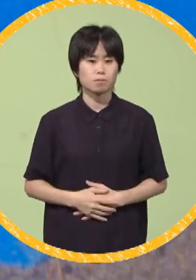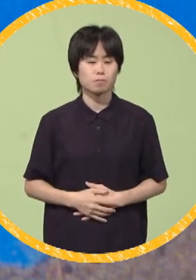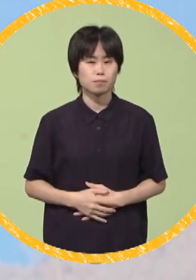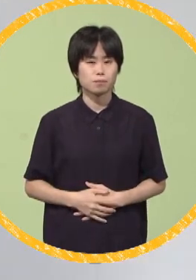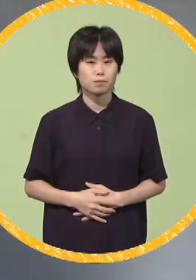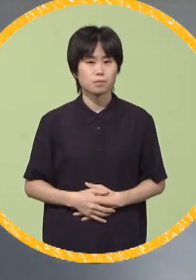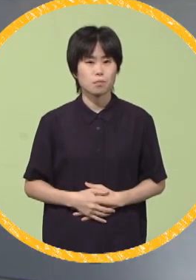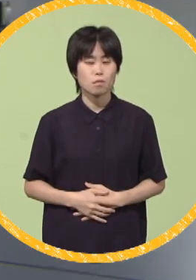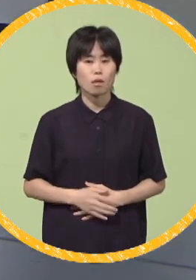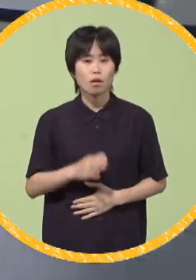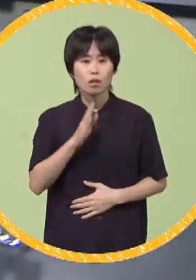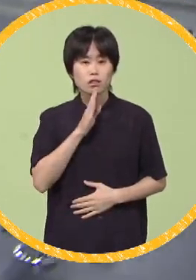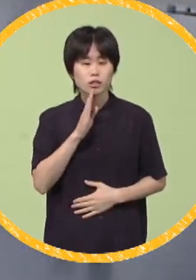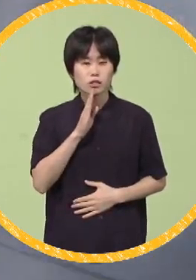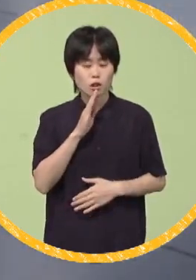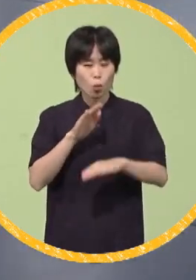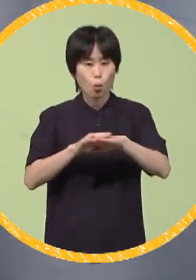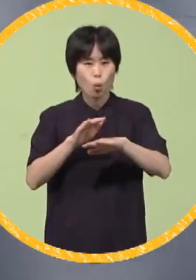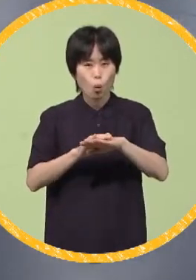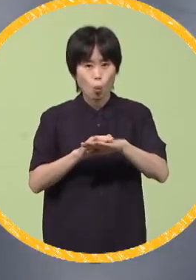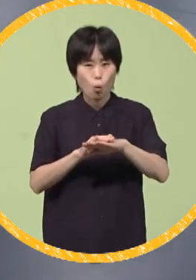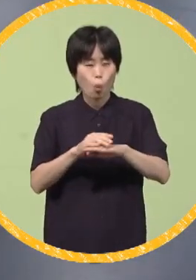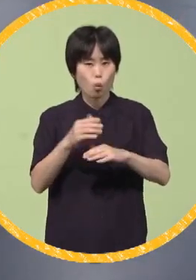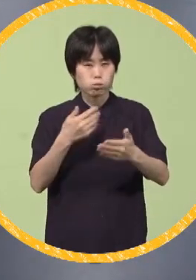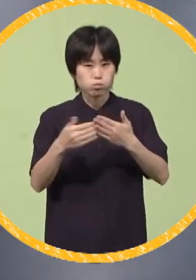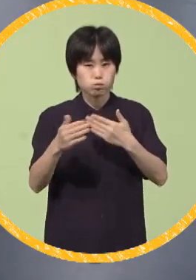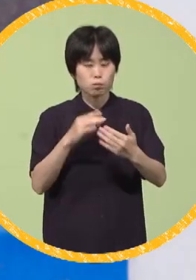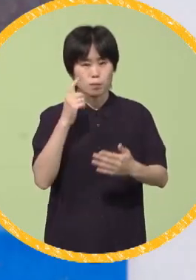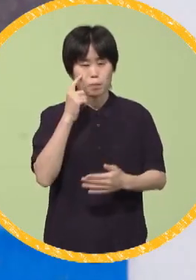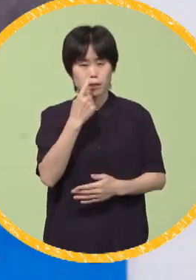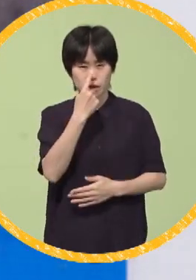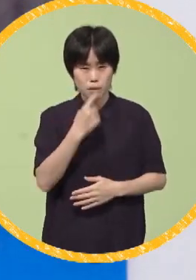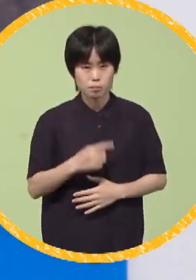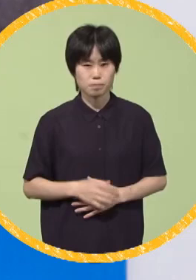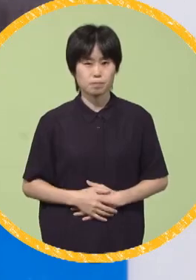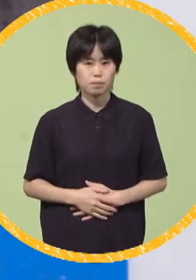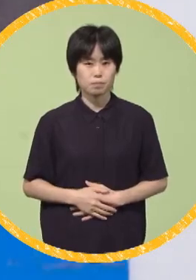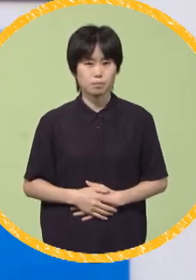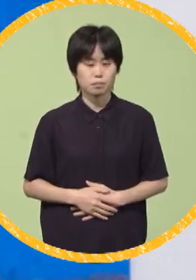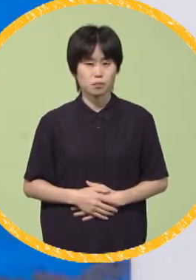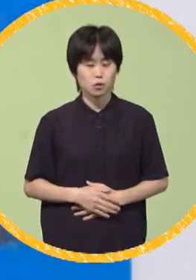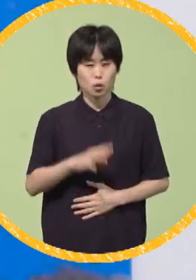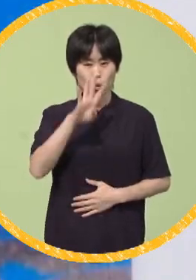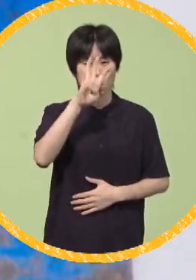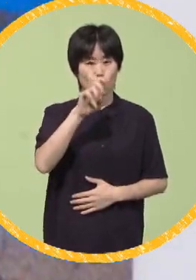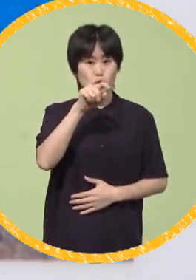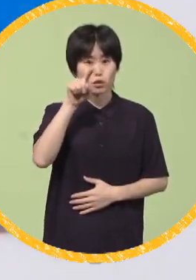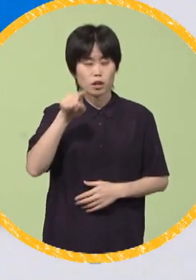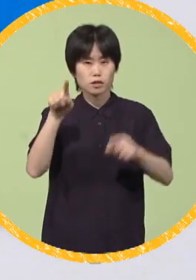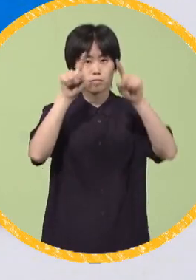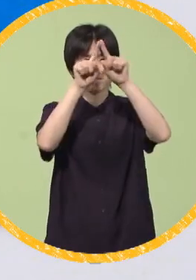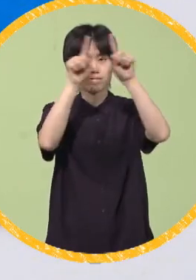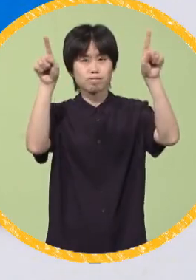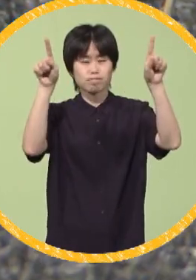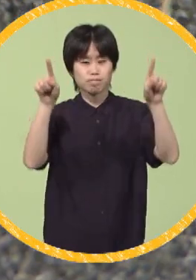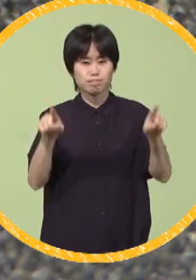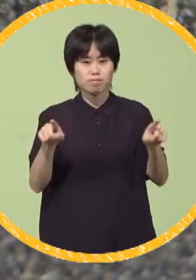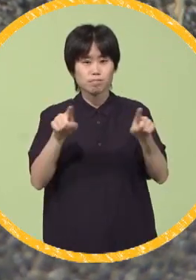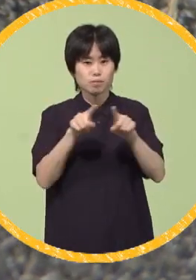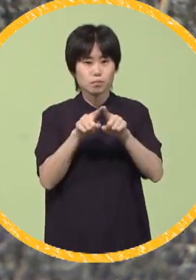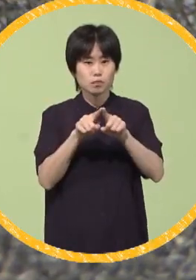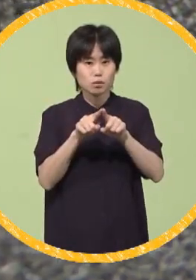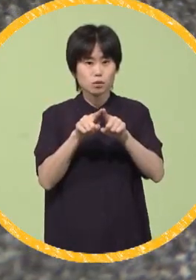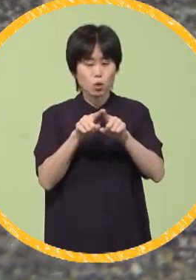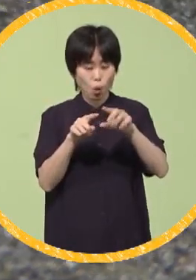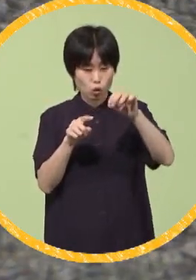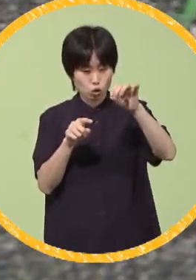さあ実際にね、これどんな風に取るかっていうのをね、はい、ちょっと体験していきました、うん、これ40センチ四方で縄をくくり、うん、これ砂の、ね、表